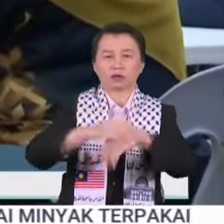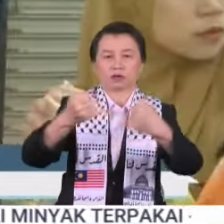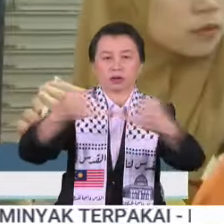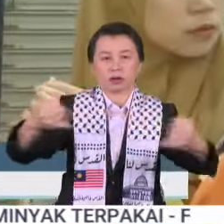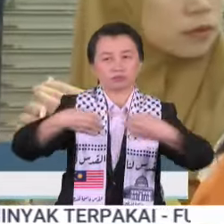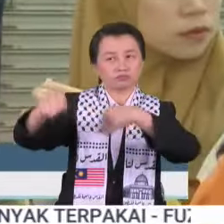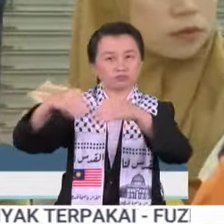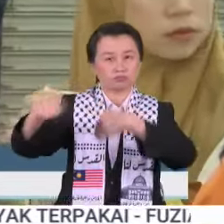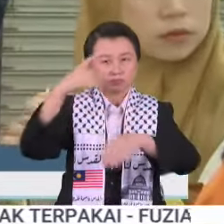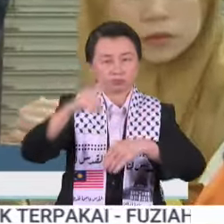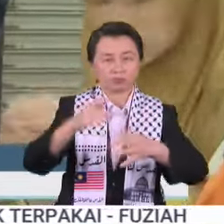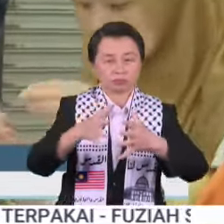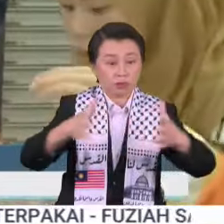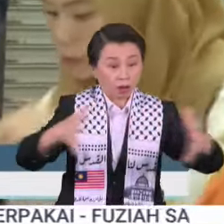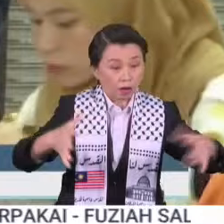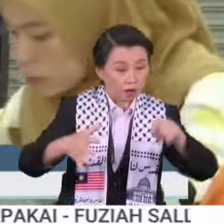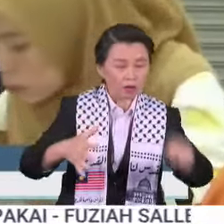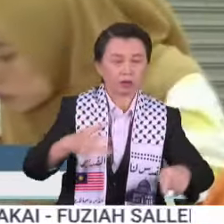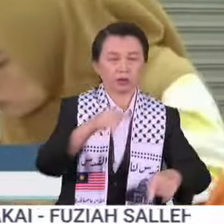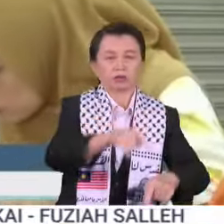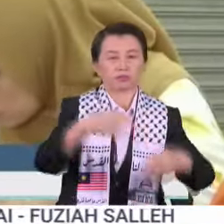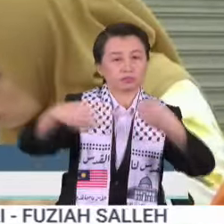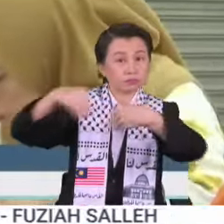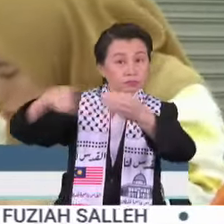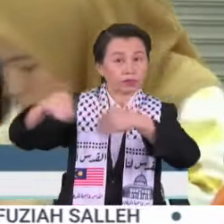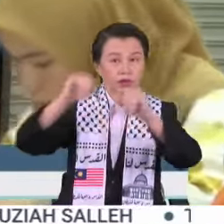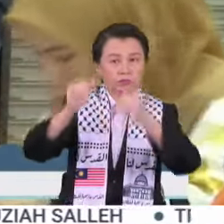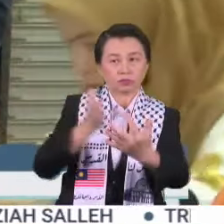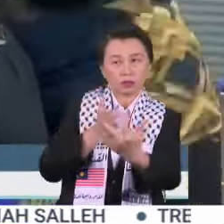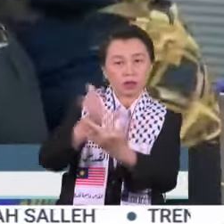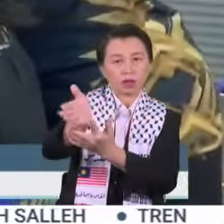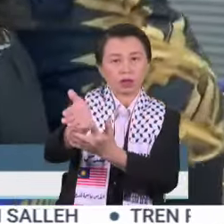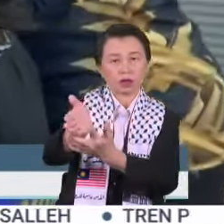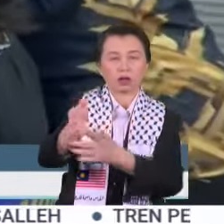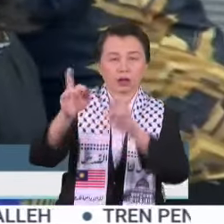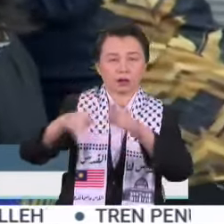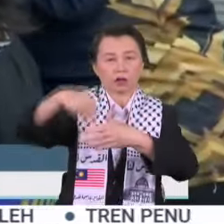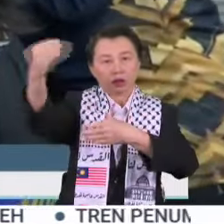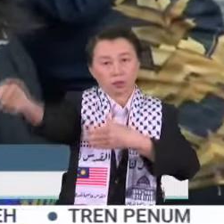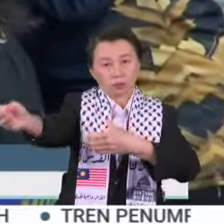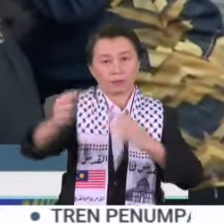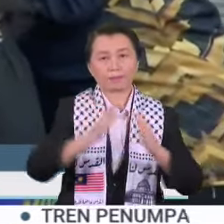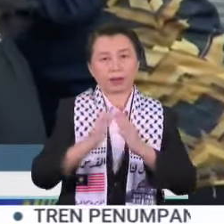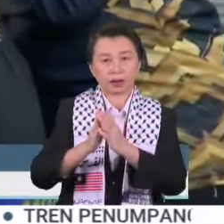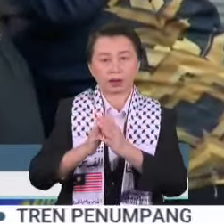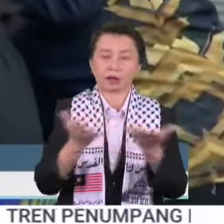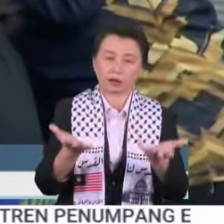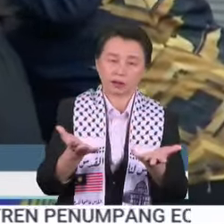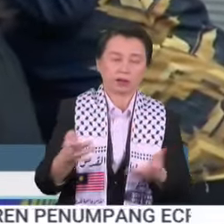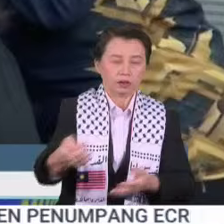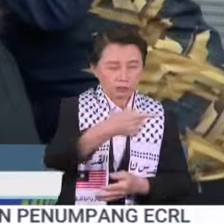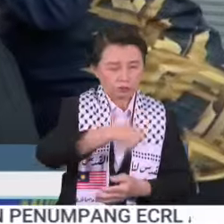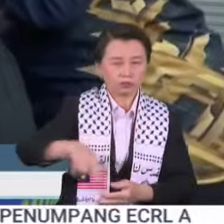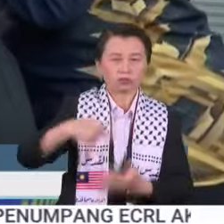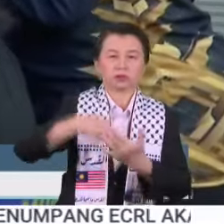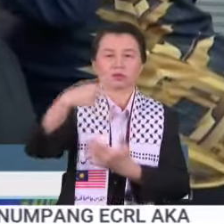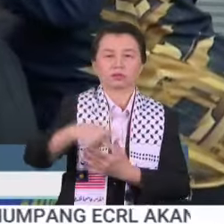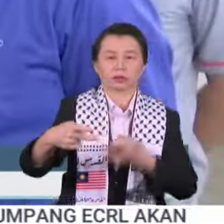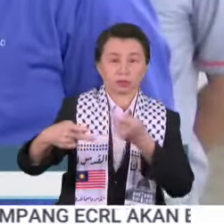talian untuk meluaskan lagi pasaran yang boleh diakses kepada penduduk luar bandar. Jadi kesemua ini merupakan